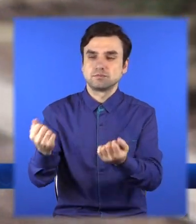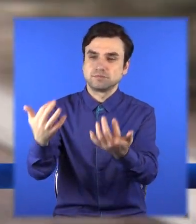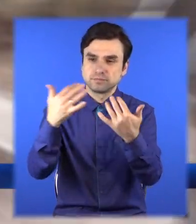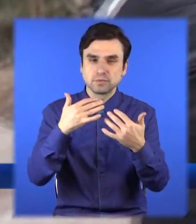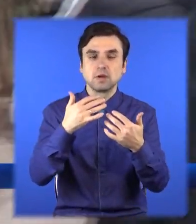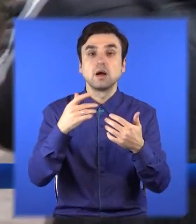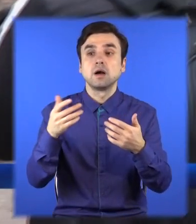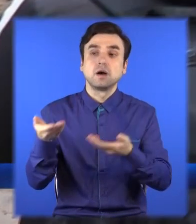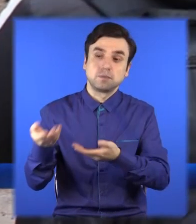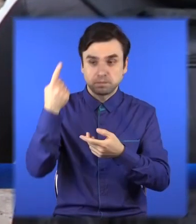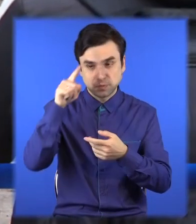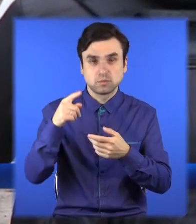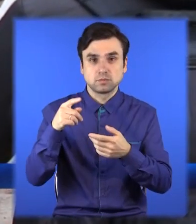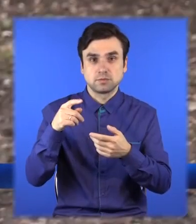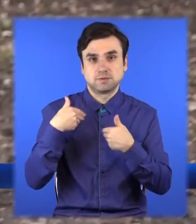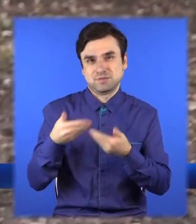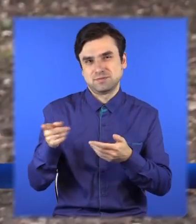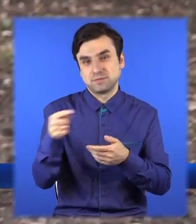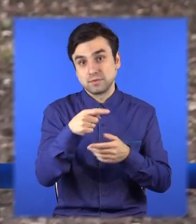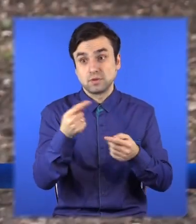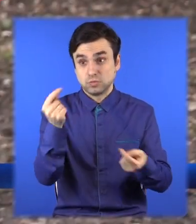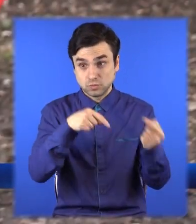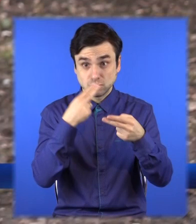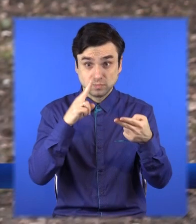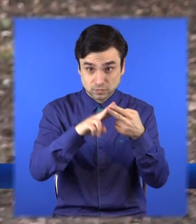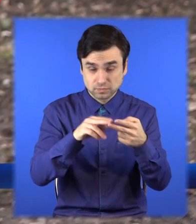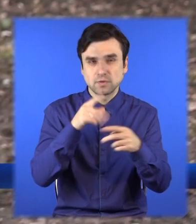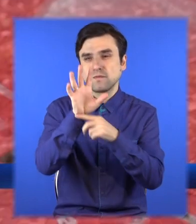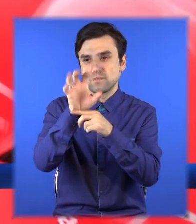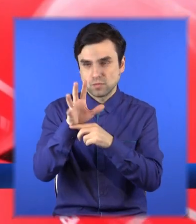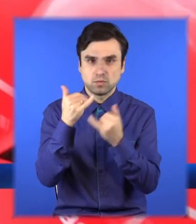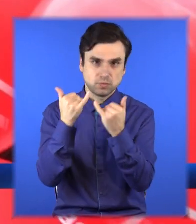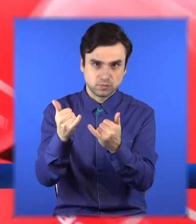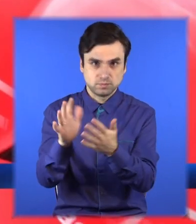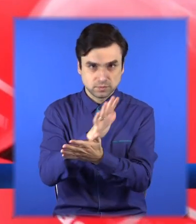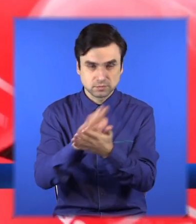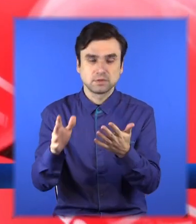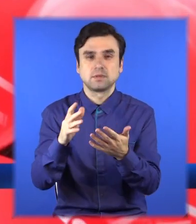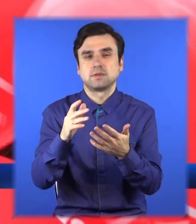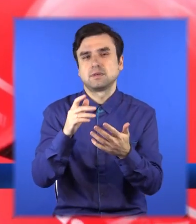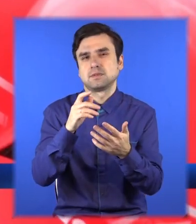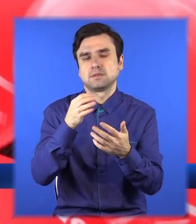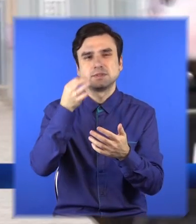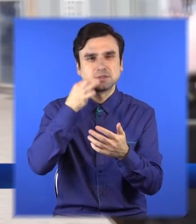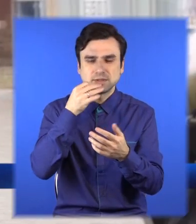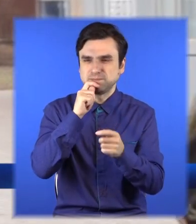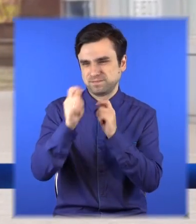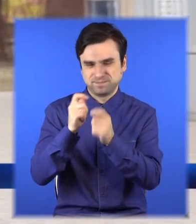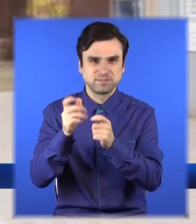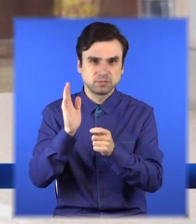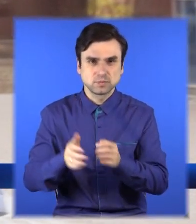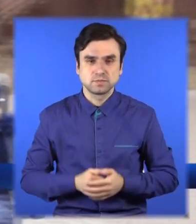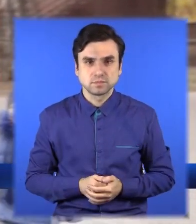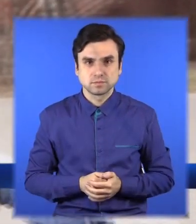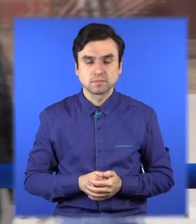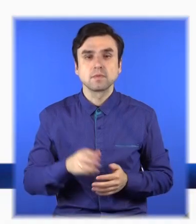й фотокартку на згадку. І перше, з чого розпочалось свято кохання на першому міському – з роздачу подарунків.